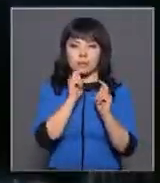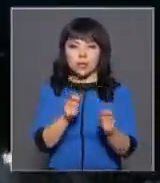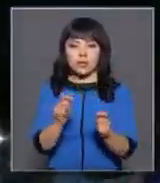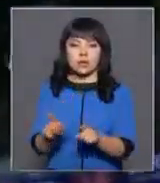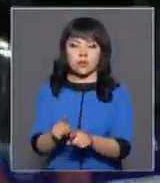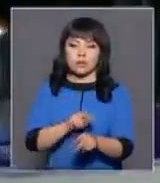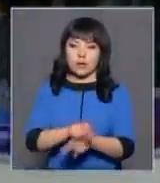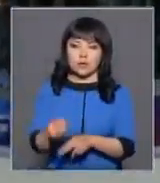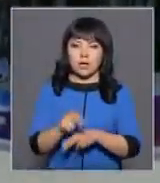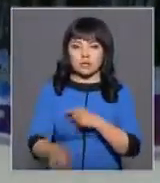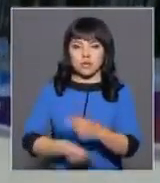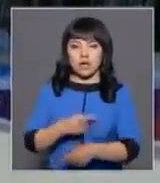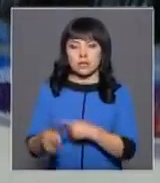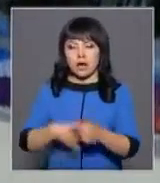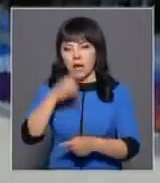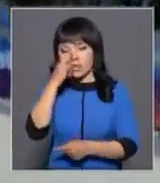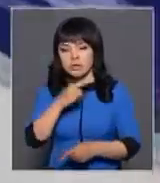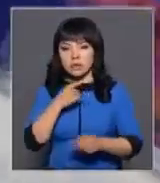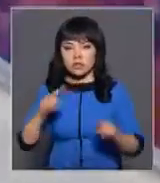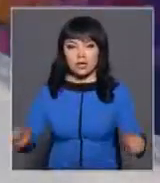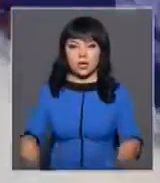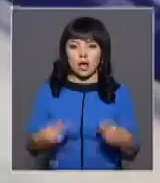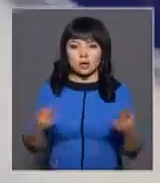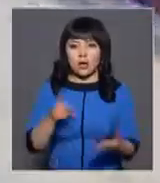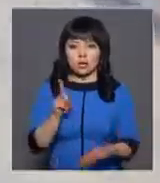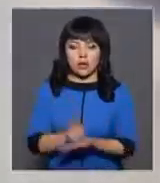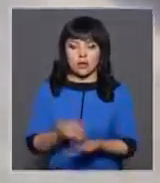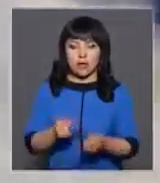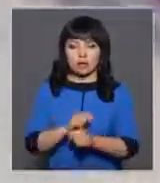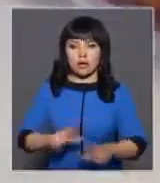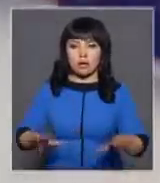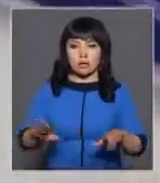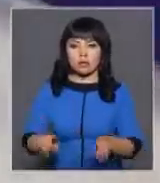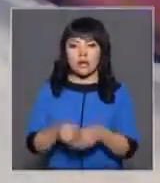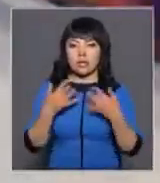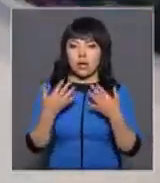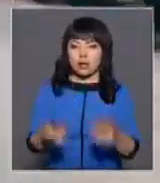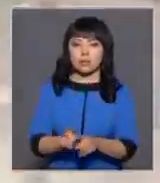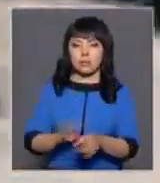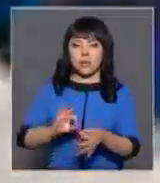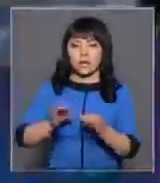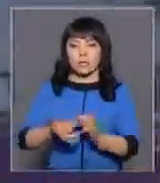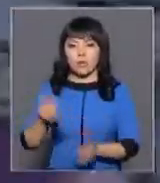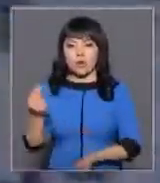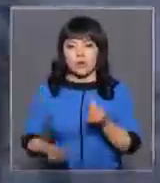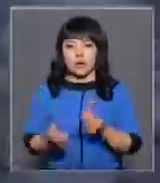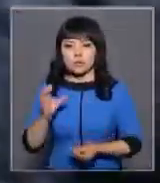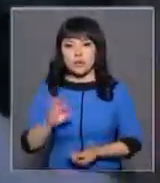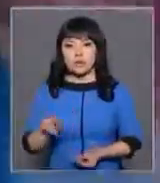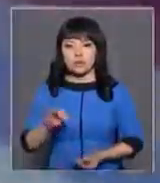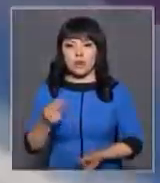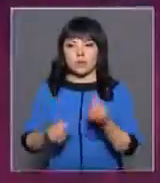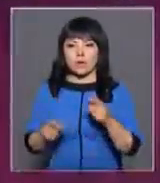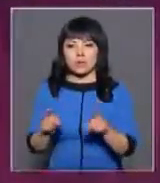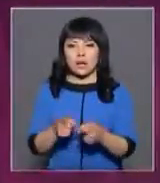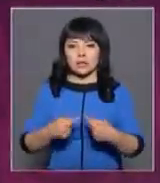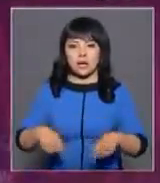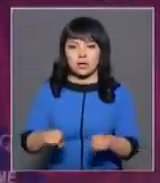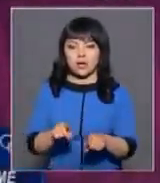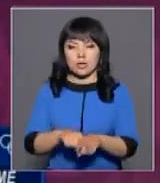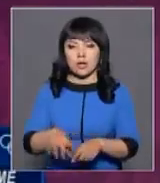көзделіп отыр. Аймақтардағы олимпиадалық мектептерге қойылатын талапта күшейтілетін айтылды. Ал Сочиде өнер көрсеткен